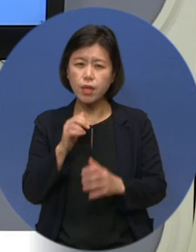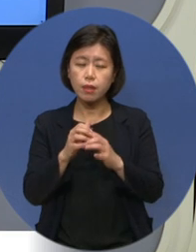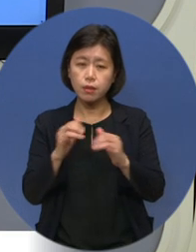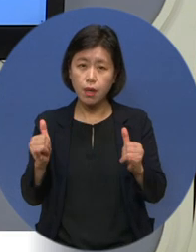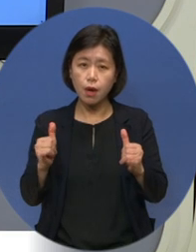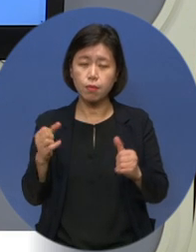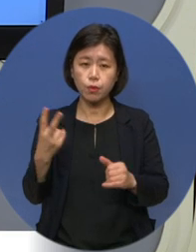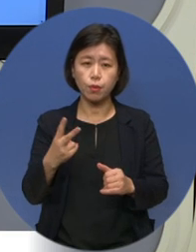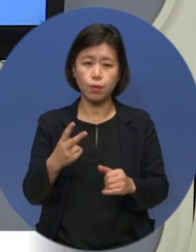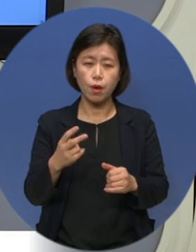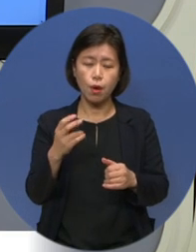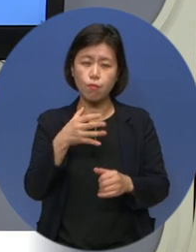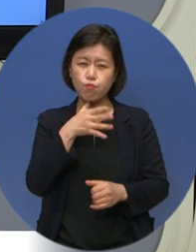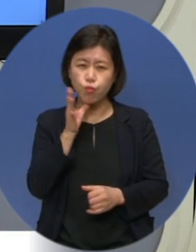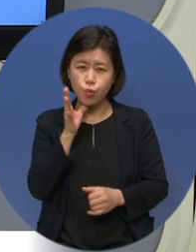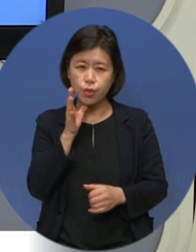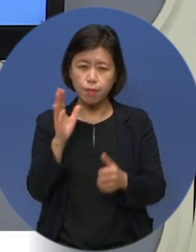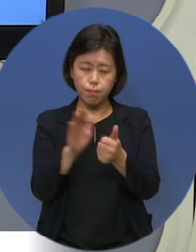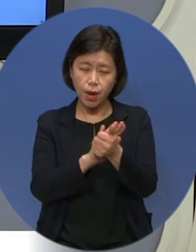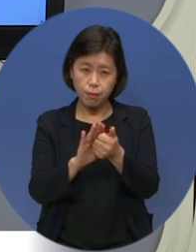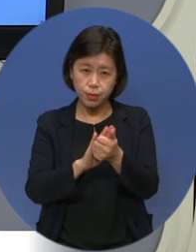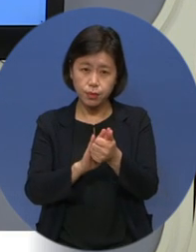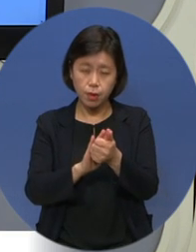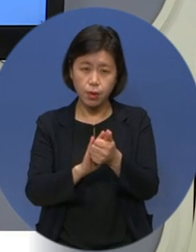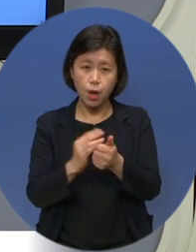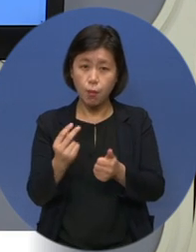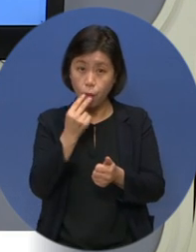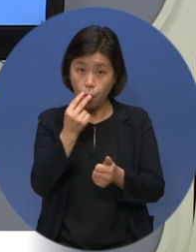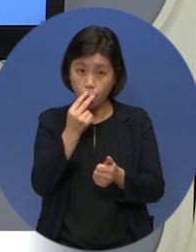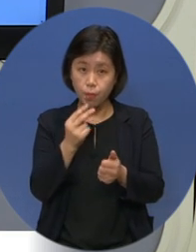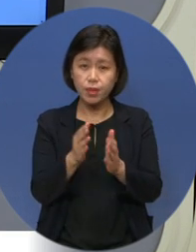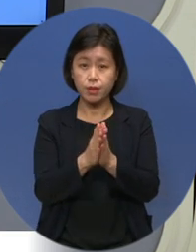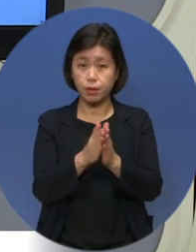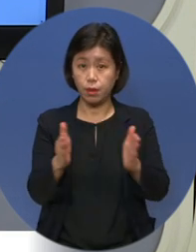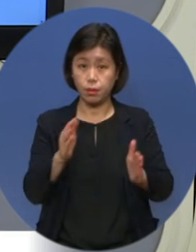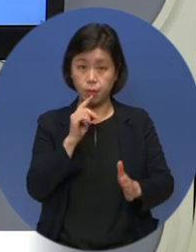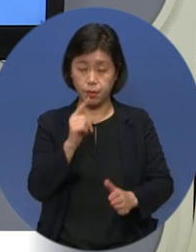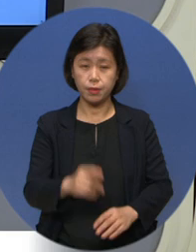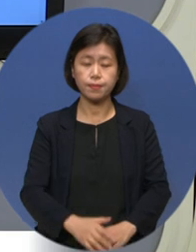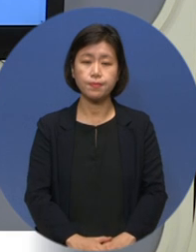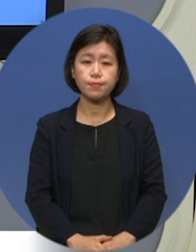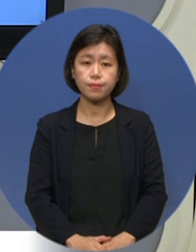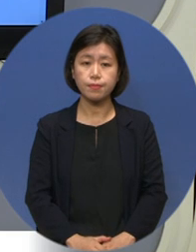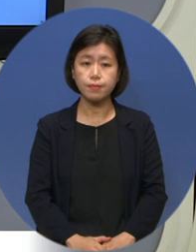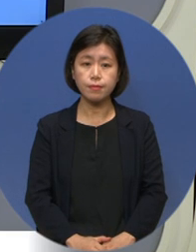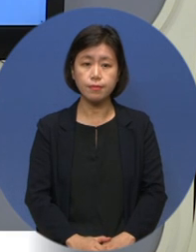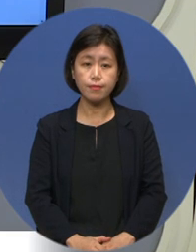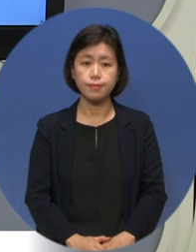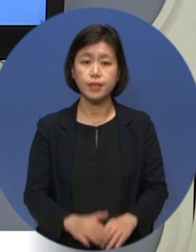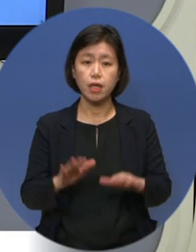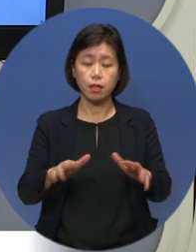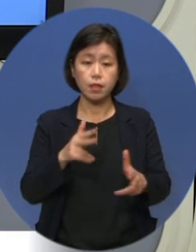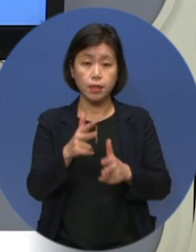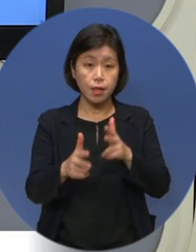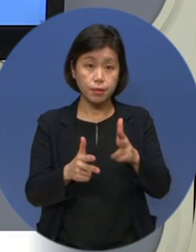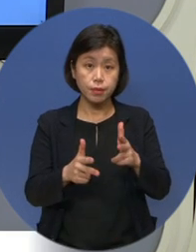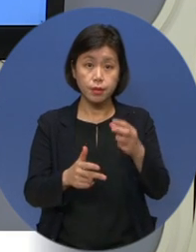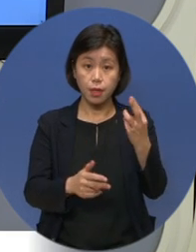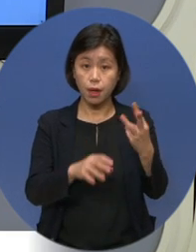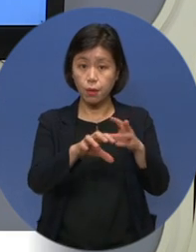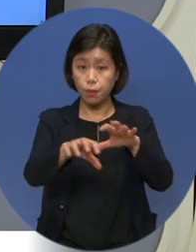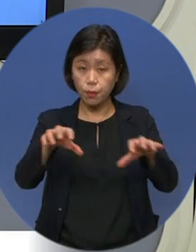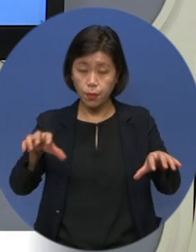장기요양 보험료 지원 사업을 시작했다고 지나 16일 밝혔습니다 이번 사업은 3개 지역의